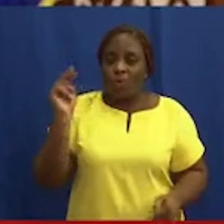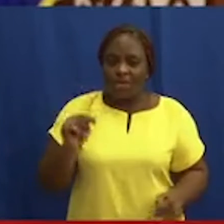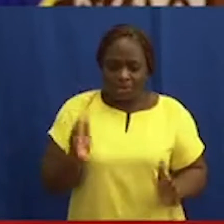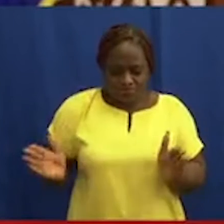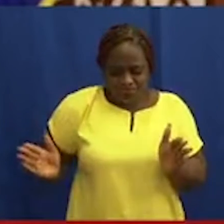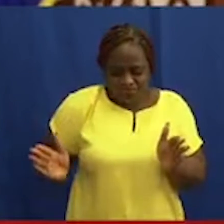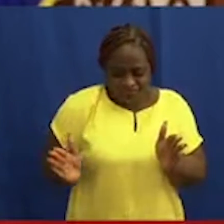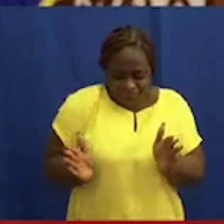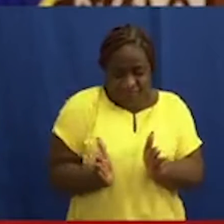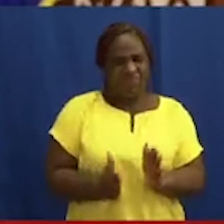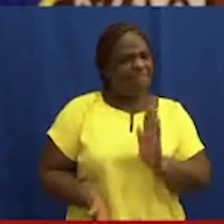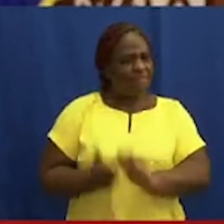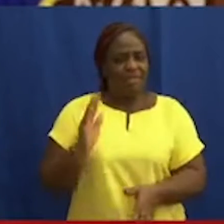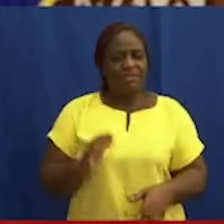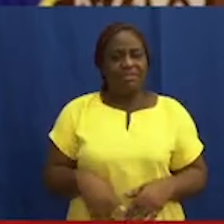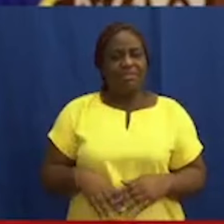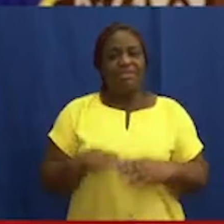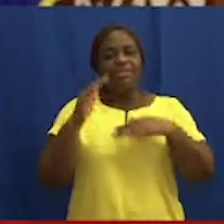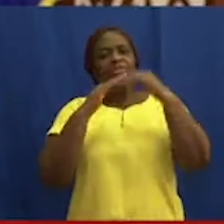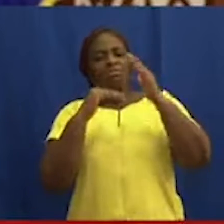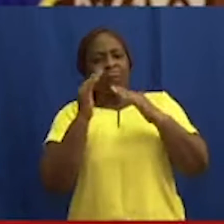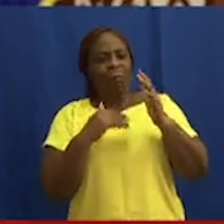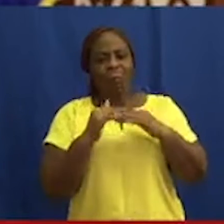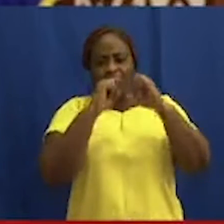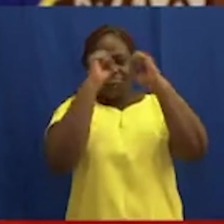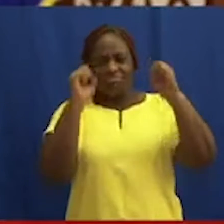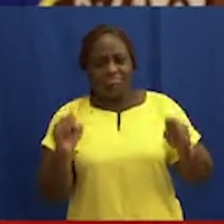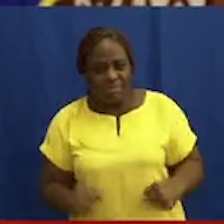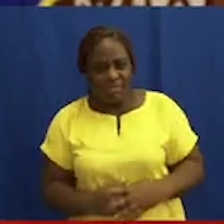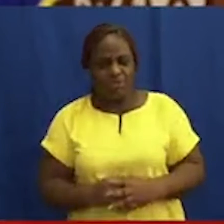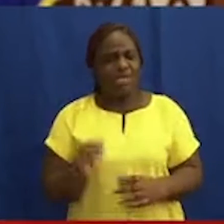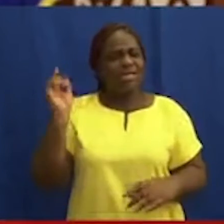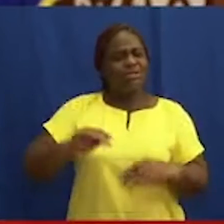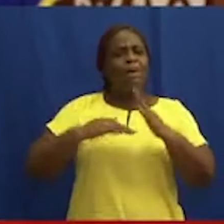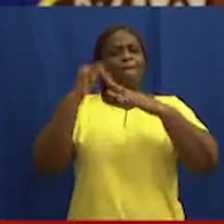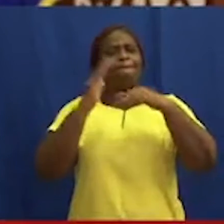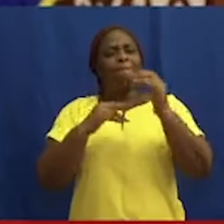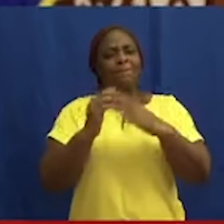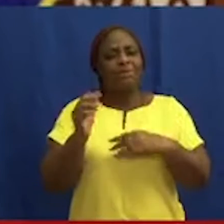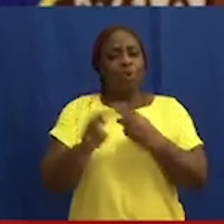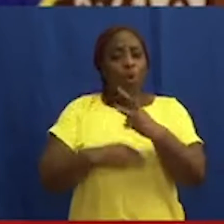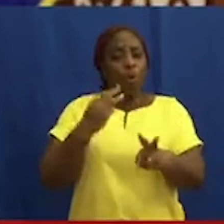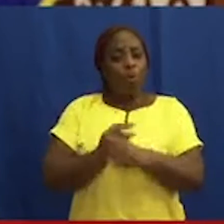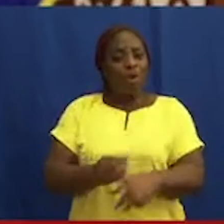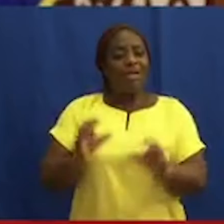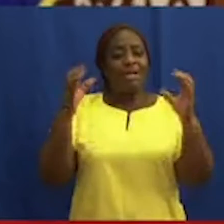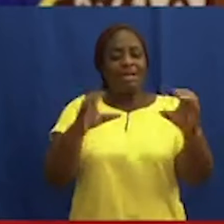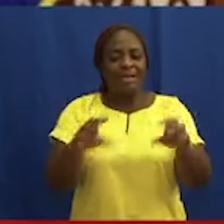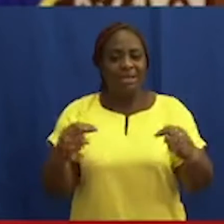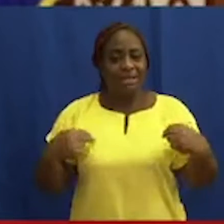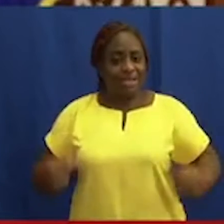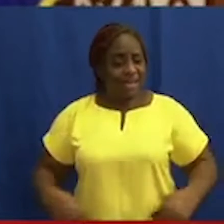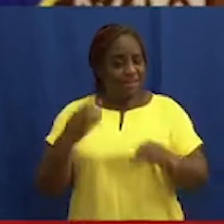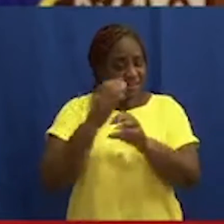mukamai tun abin da ya kama daga shugaban kasa mataimakin shugaban kasa ministoci mataimakan su shugabannin